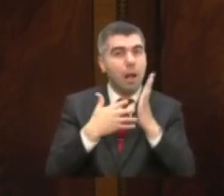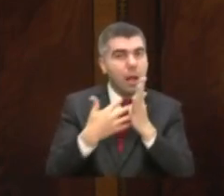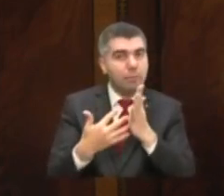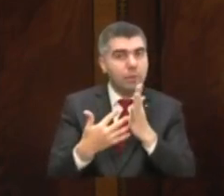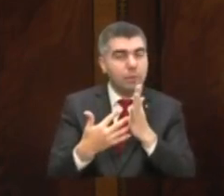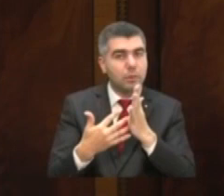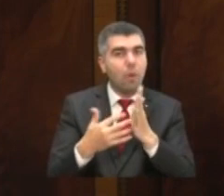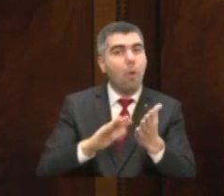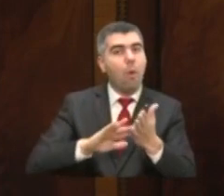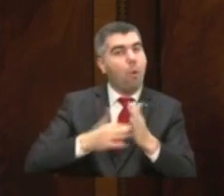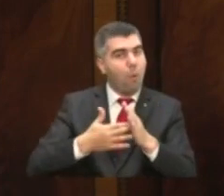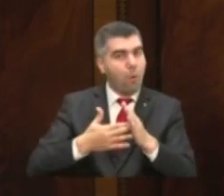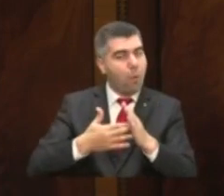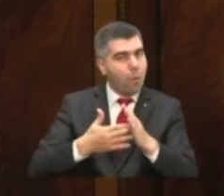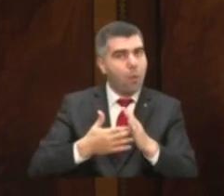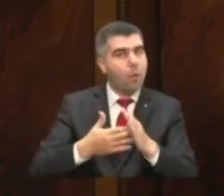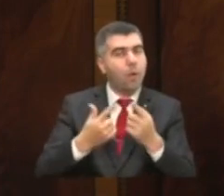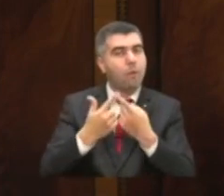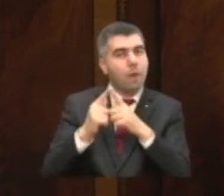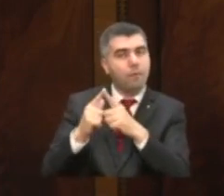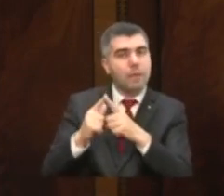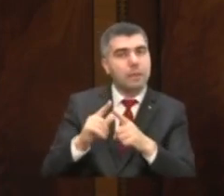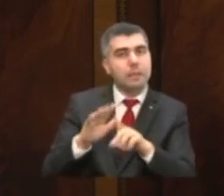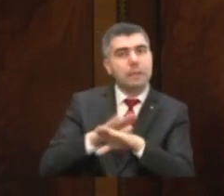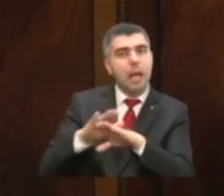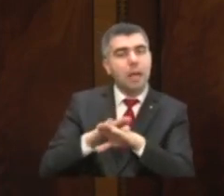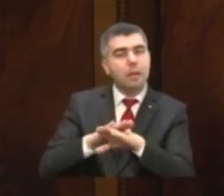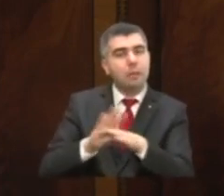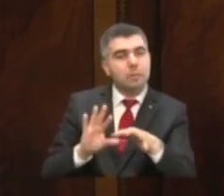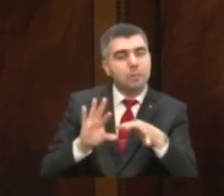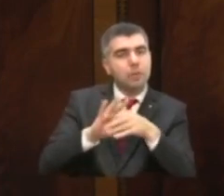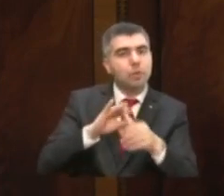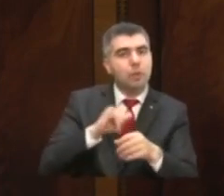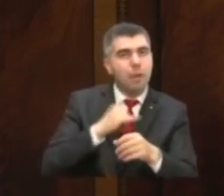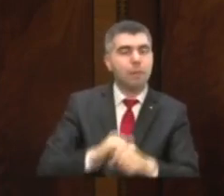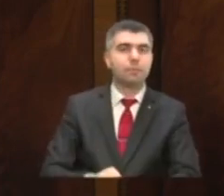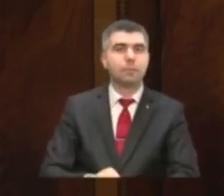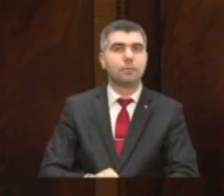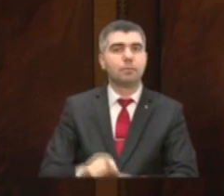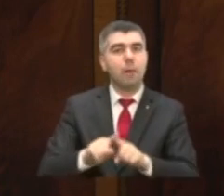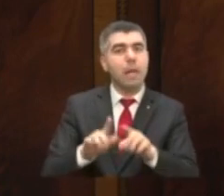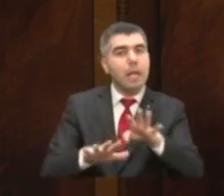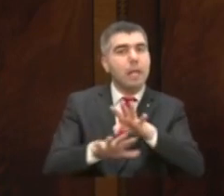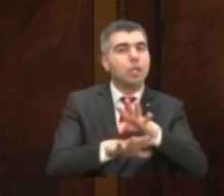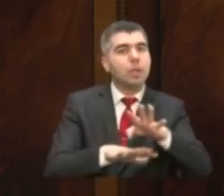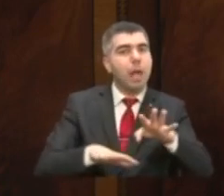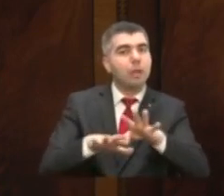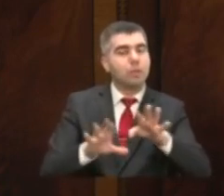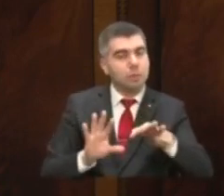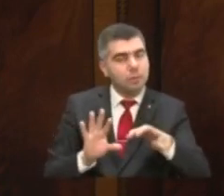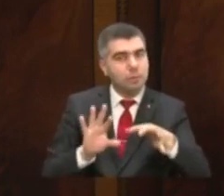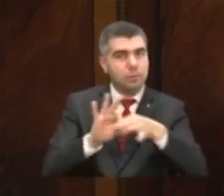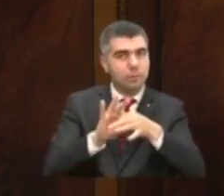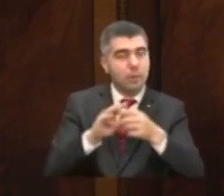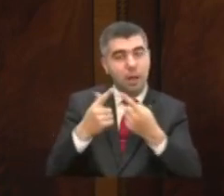في إطار هاد السياسة المندمجة للشباب. فيه الإدماج الاجتماعي للشباب، وهذا فيه عدد من